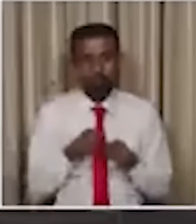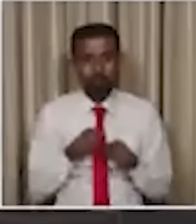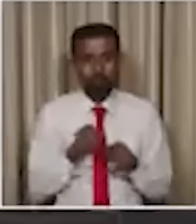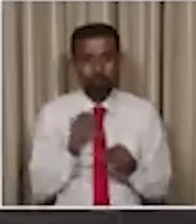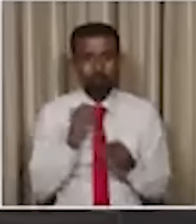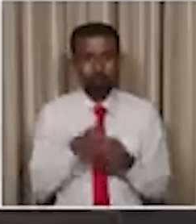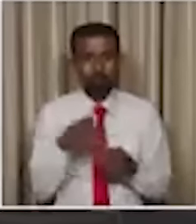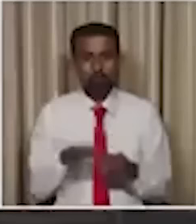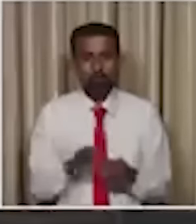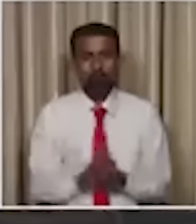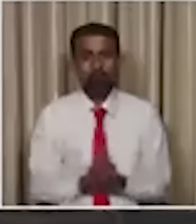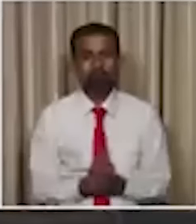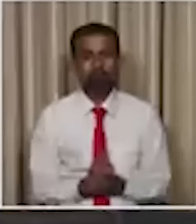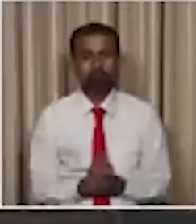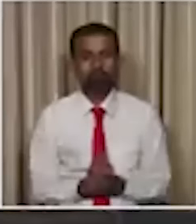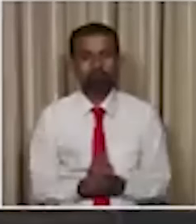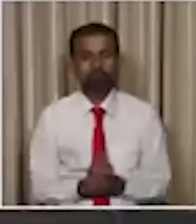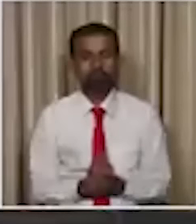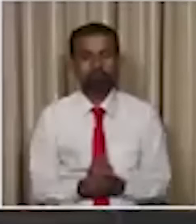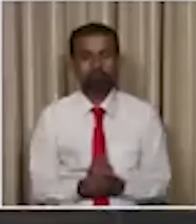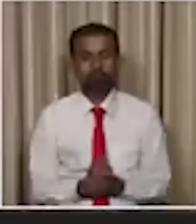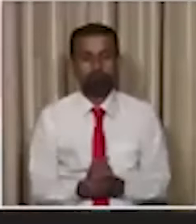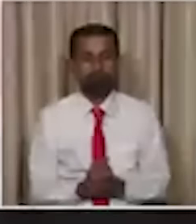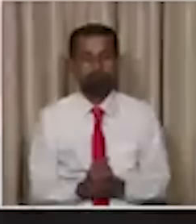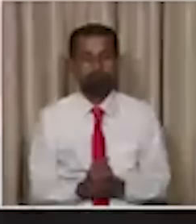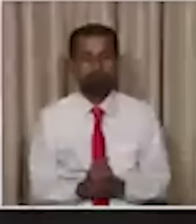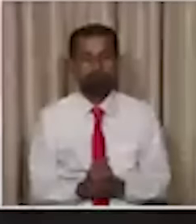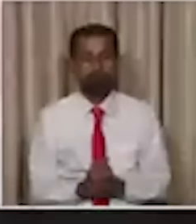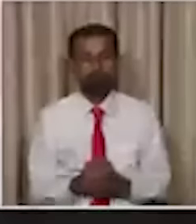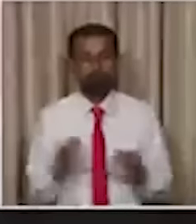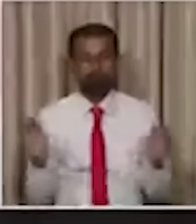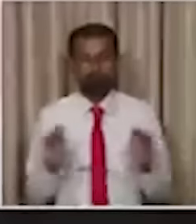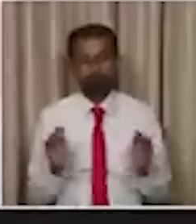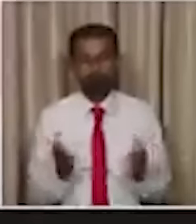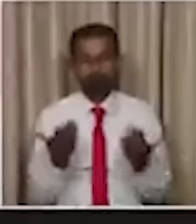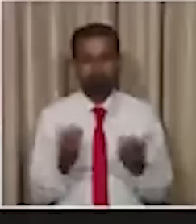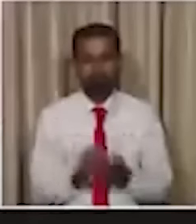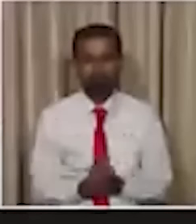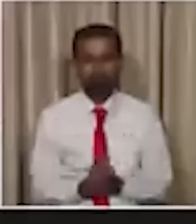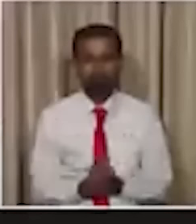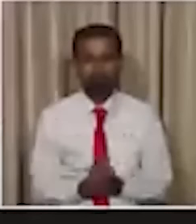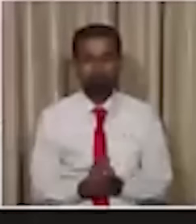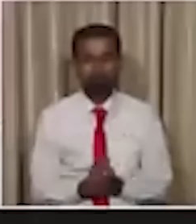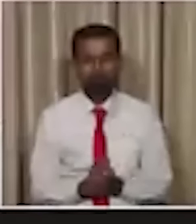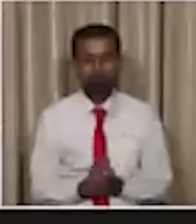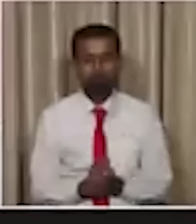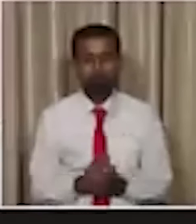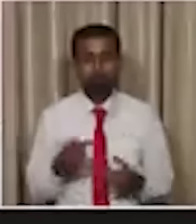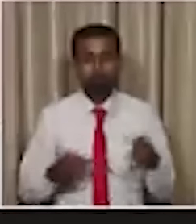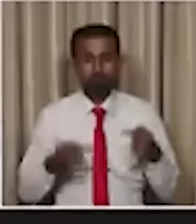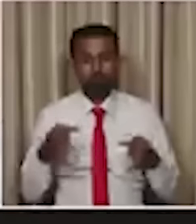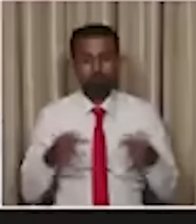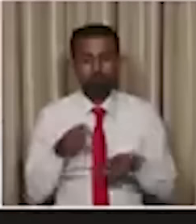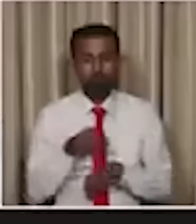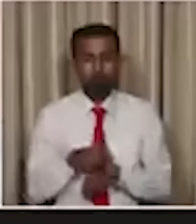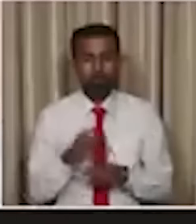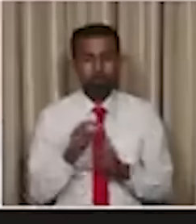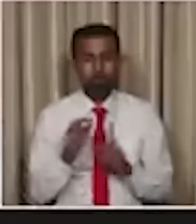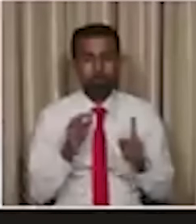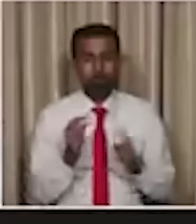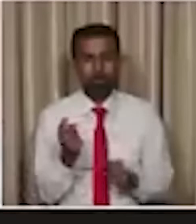දාලා තියෙනවා. ඔව් නිරසම් පෙරමත්තා කෙටියෙන් අහලා ඉවර කරන්න. ඔව් අමෙතුමනි දැන් මේ විවාදයේදී මන්ත්‍රීවරු